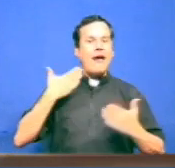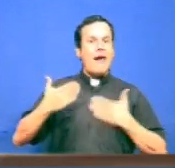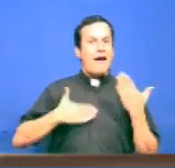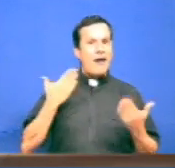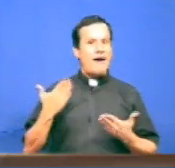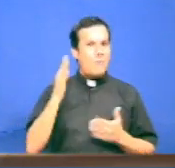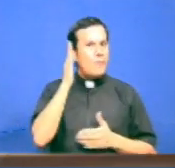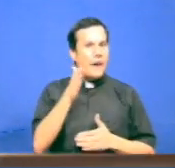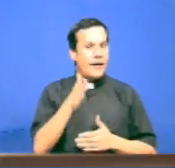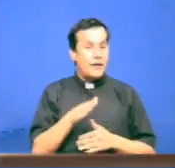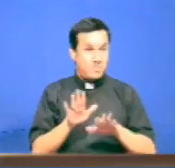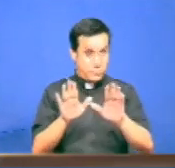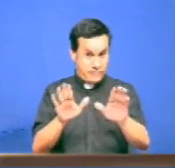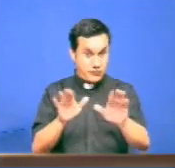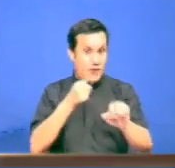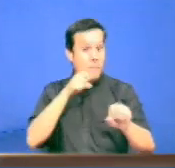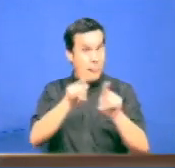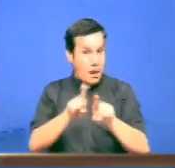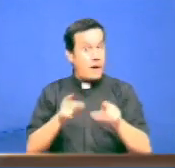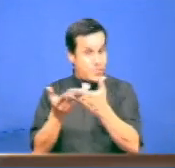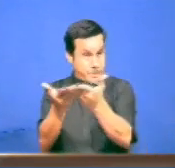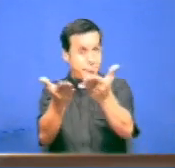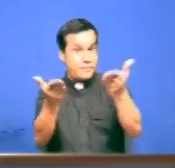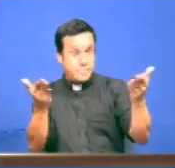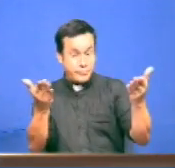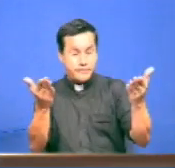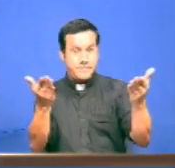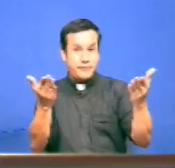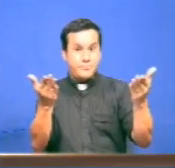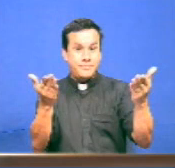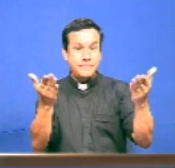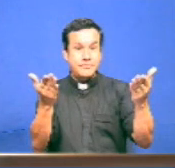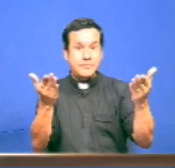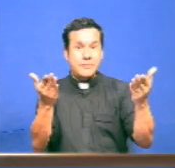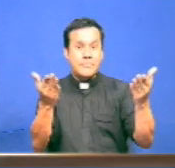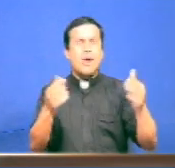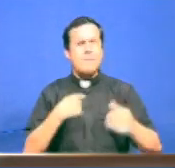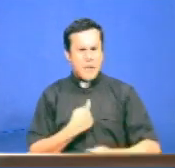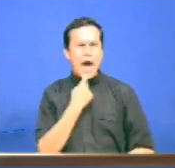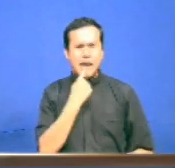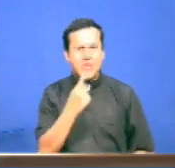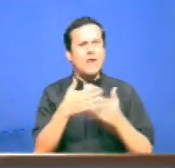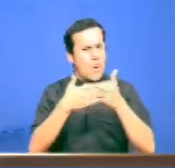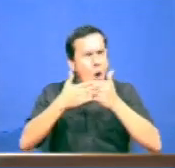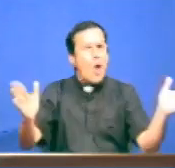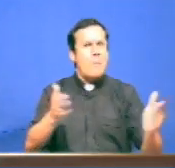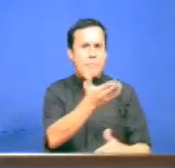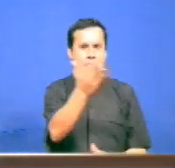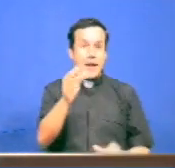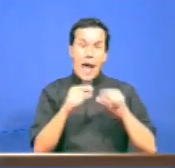Ndugu, afadhali niseme waziwazi mbele yenu juu ya baba yetu